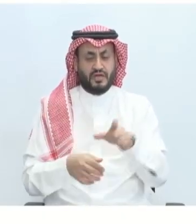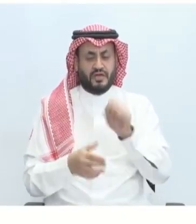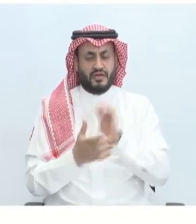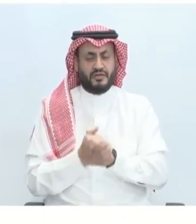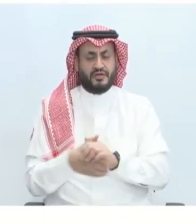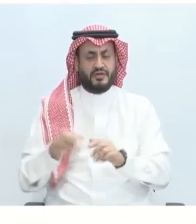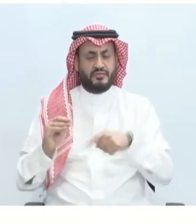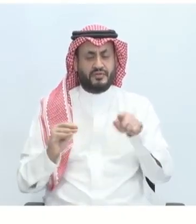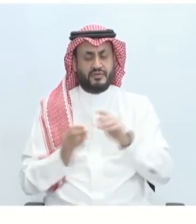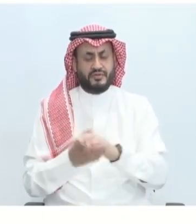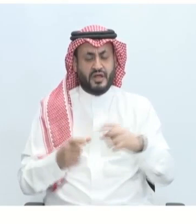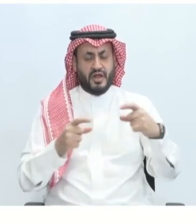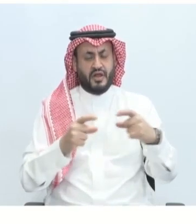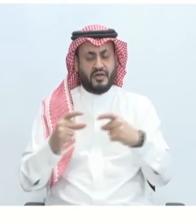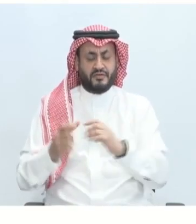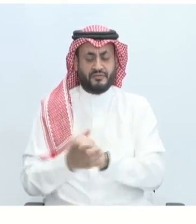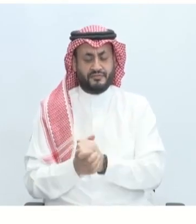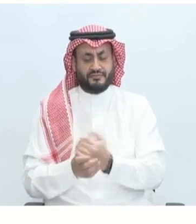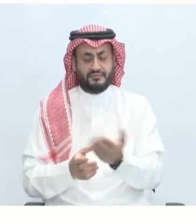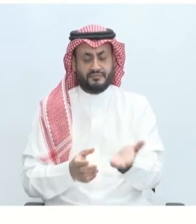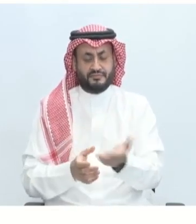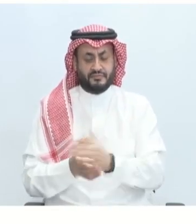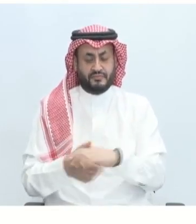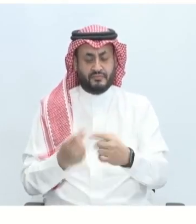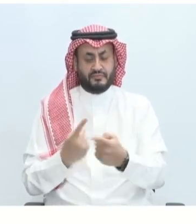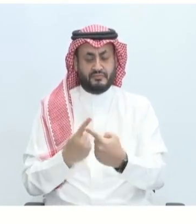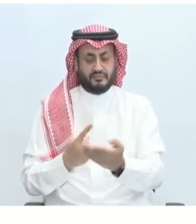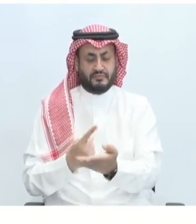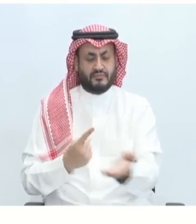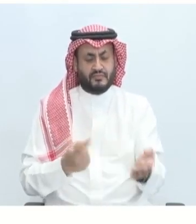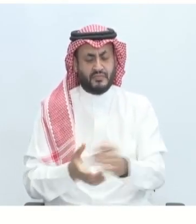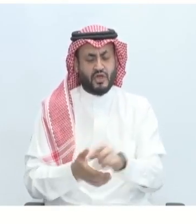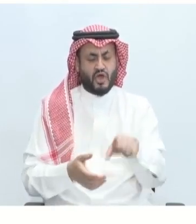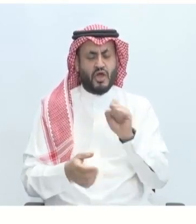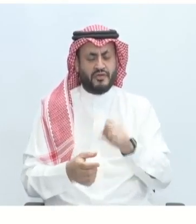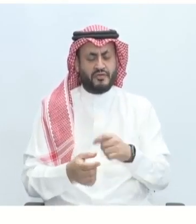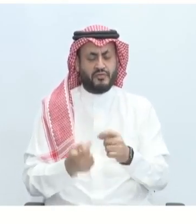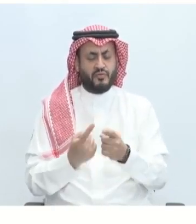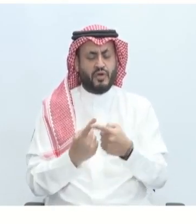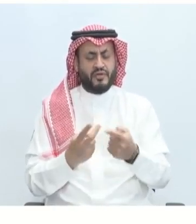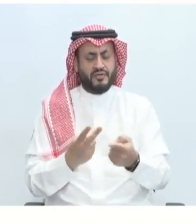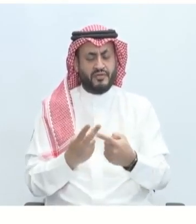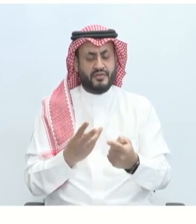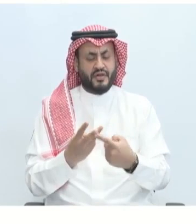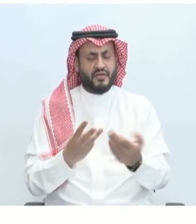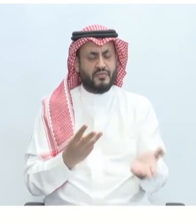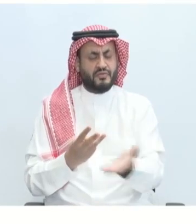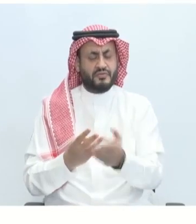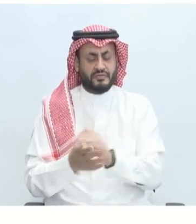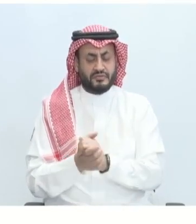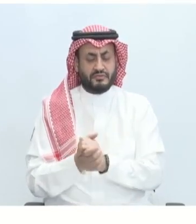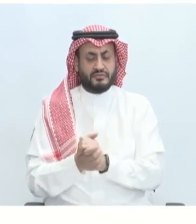الصحيحه من بين الاقواس فيما ياتي العباره الاولى مهمه الرسول صلى الله عليه وسلم انما